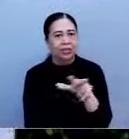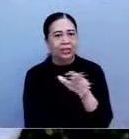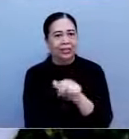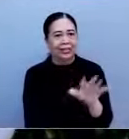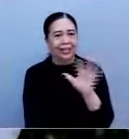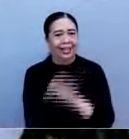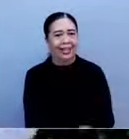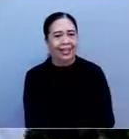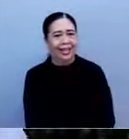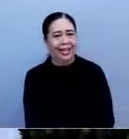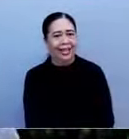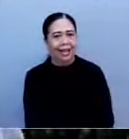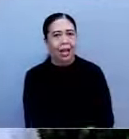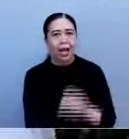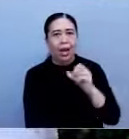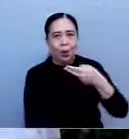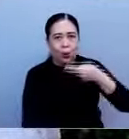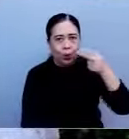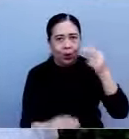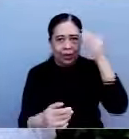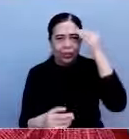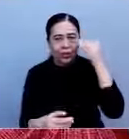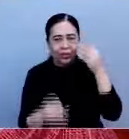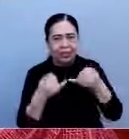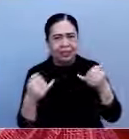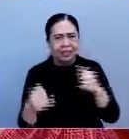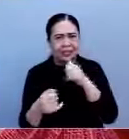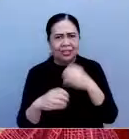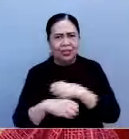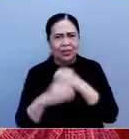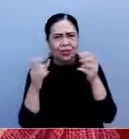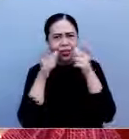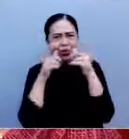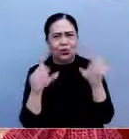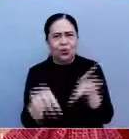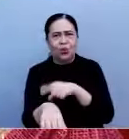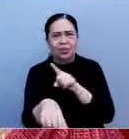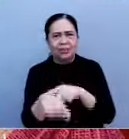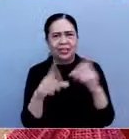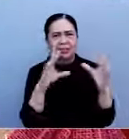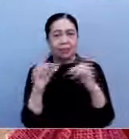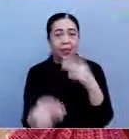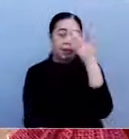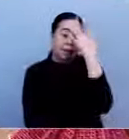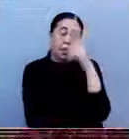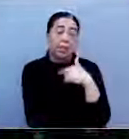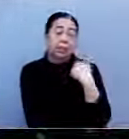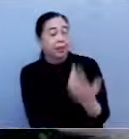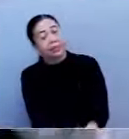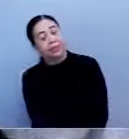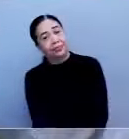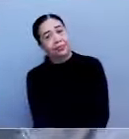1:33. Pero hindi nagsanggit muna kami before. Hindi halatang first meeting yun. Parang as if matagal na kayo magkaibigan. Magaling kasi kami.